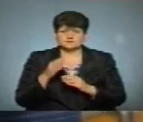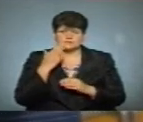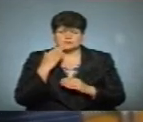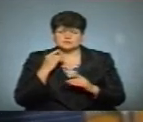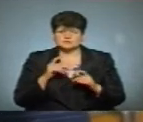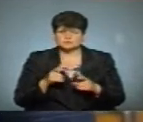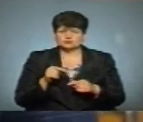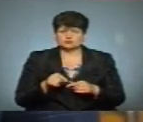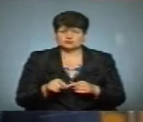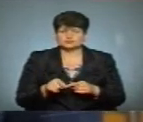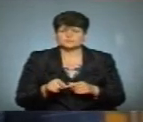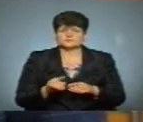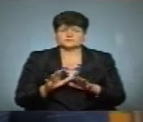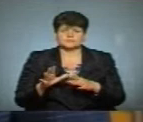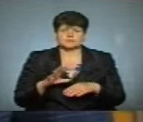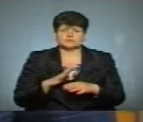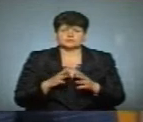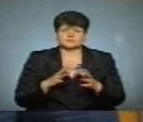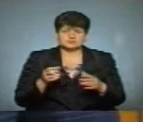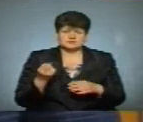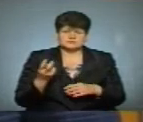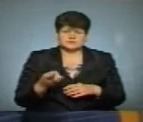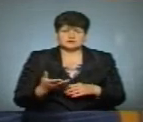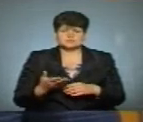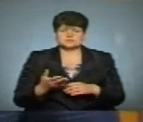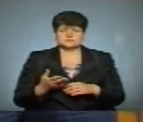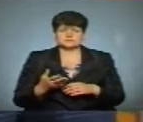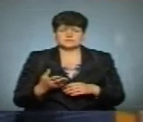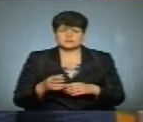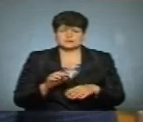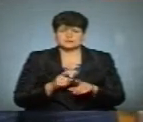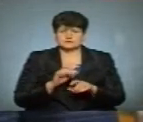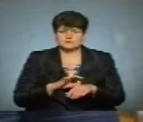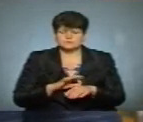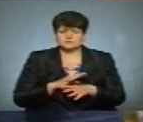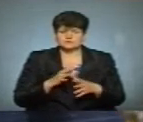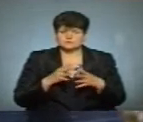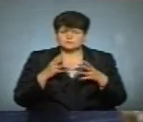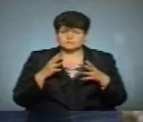що інцидентність була більше 12, відповідно, інфікованих було більше набагато. І ми маємо як